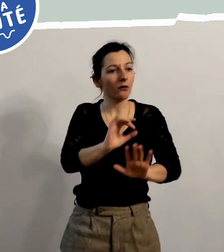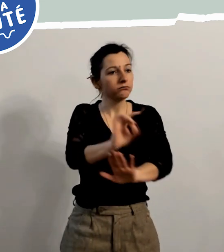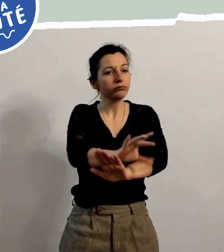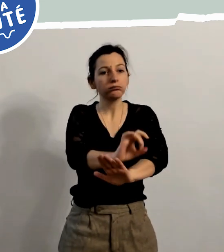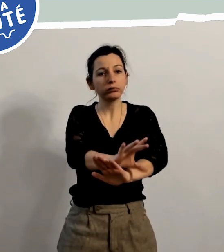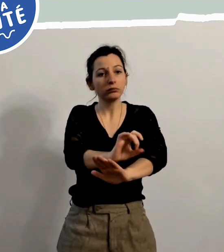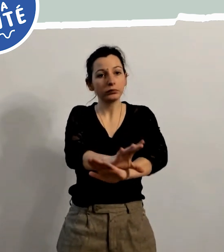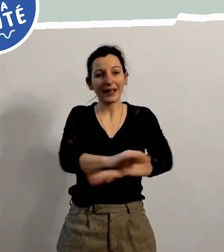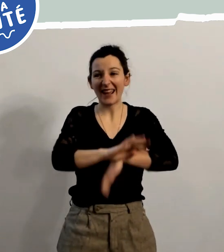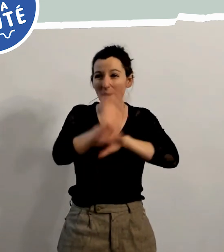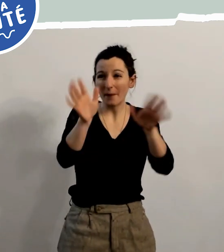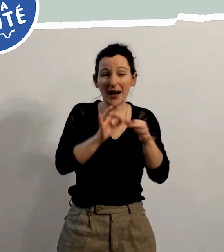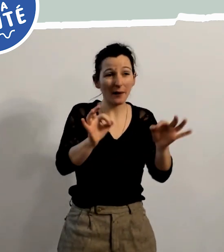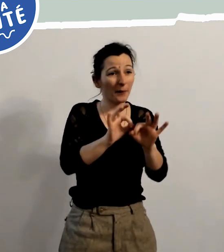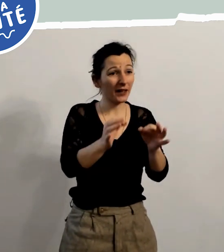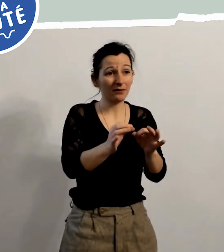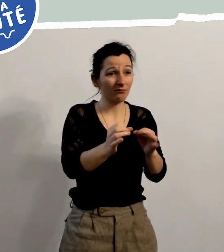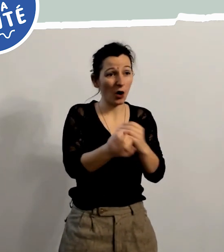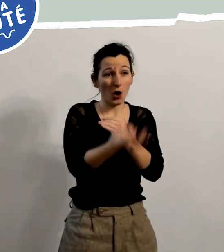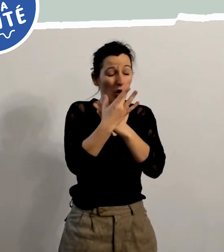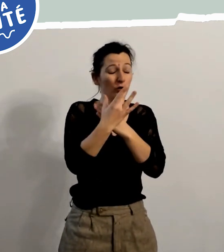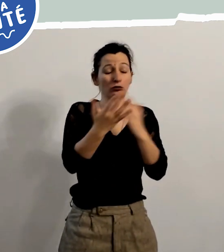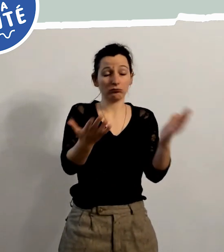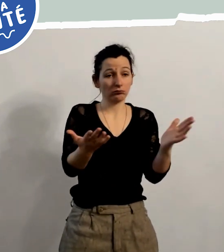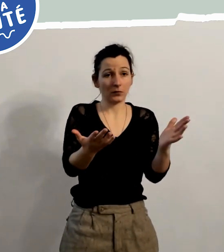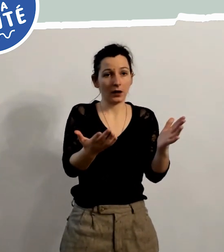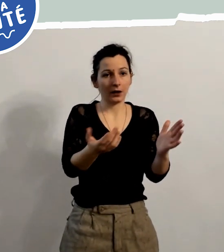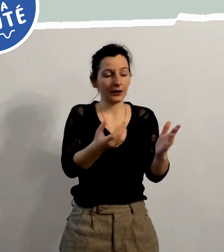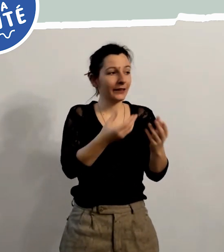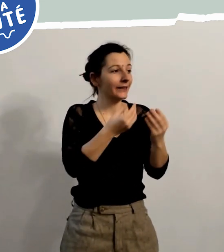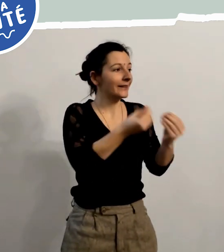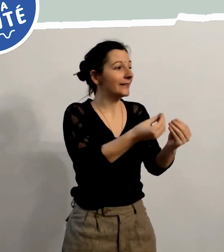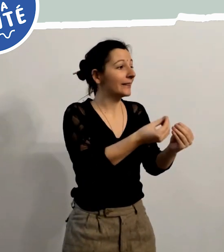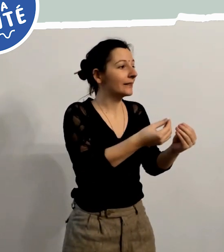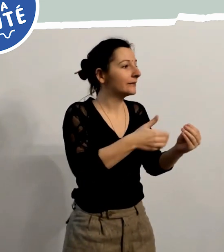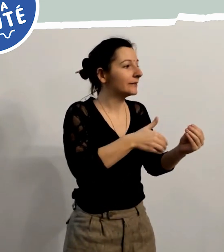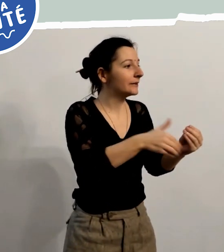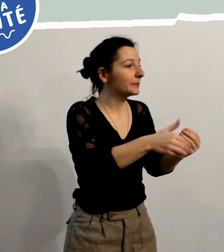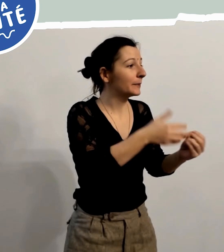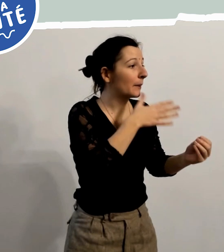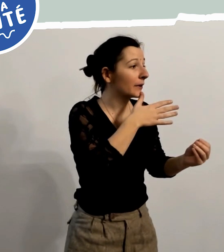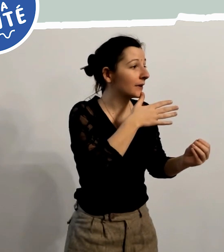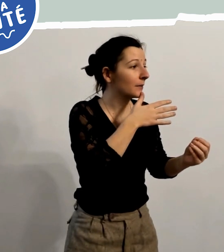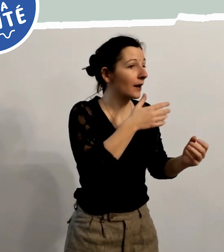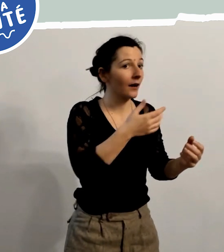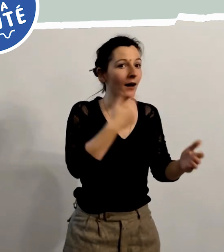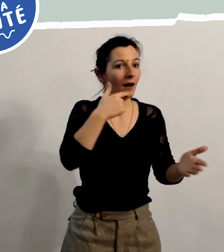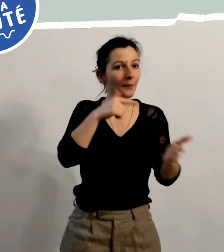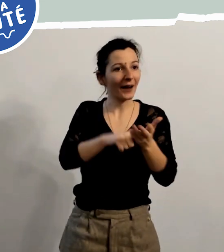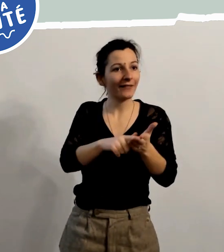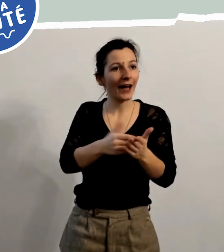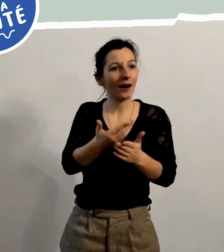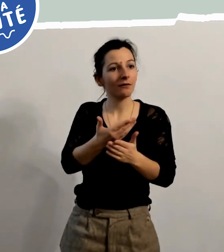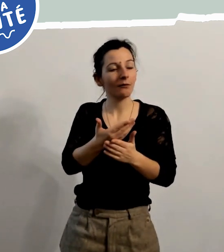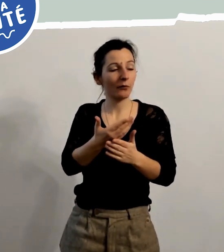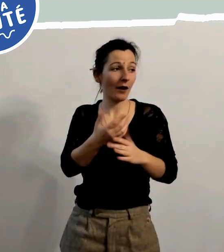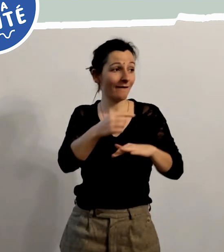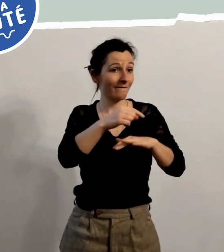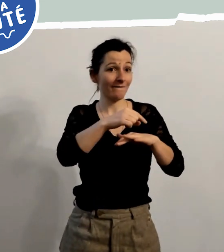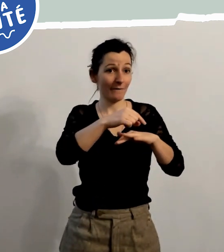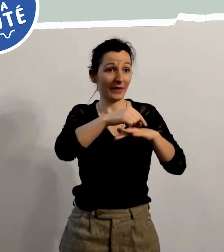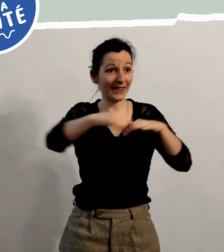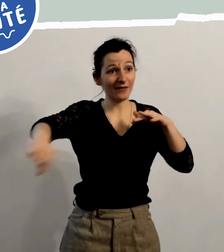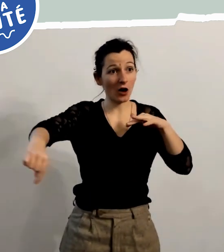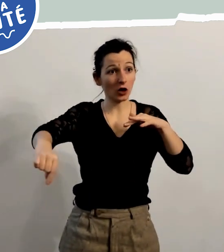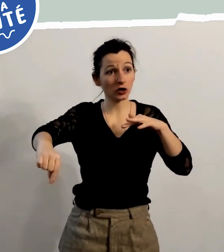des millions et des millions de personnes. Donc on ne peut pas leur dire que vous êtes fertile, donc ils préfèrent changer de femme. J'en connais une personne qui